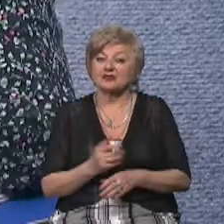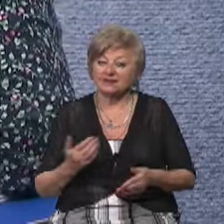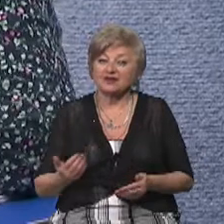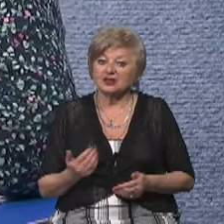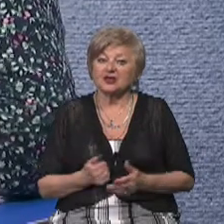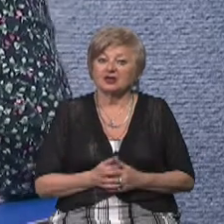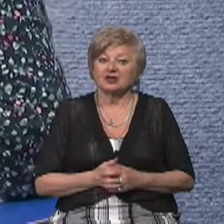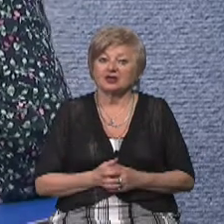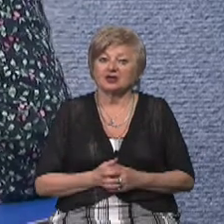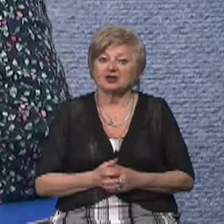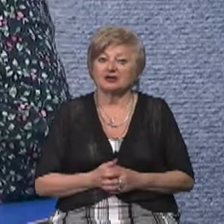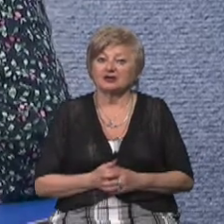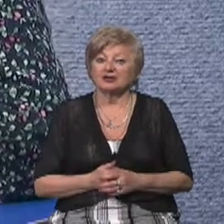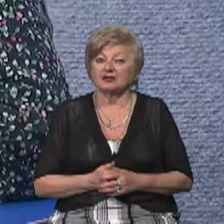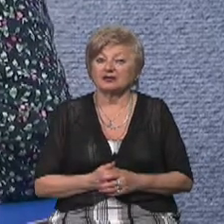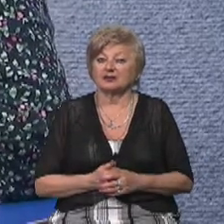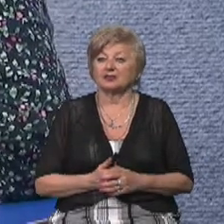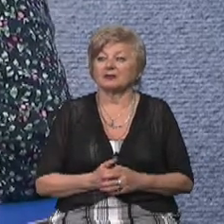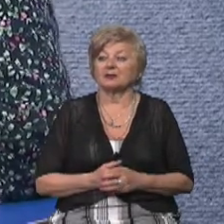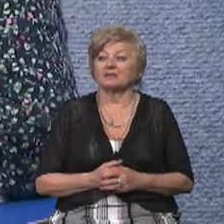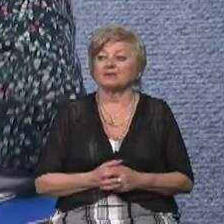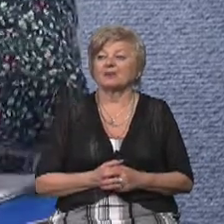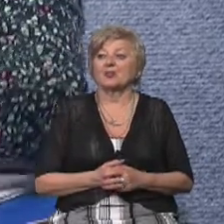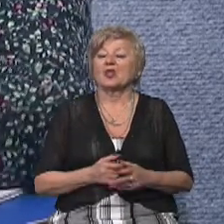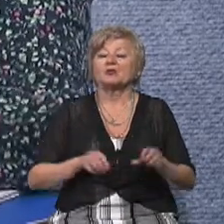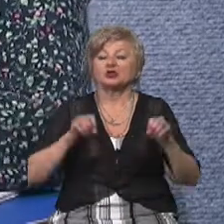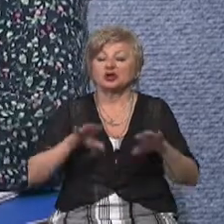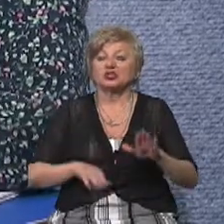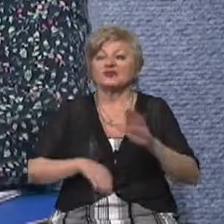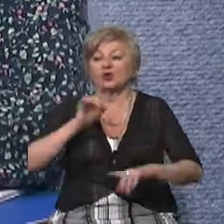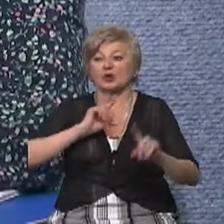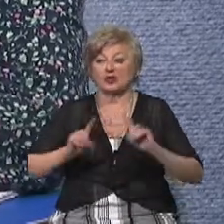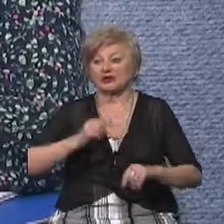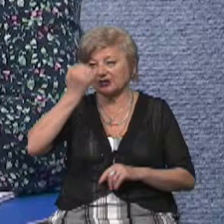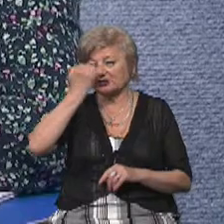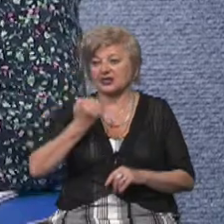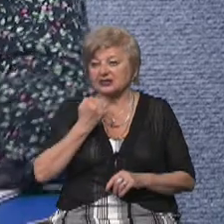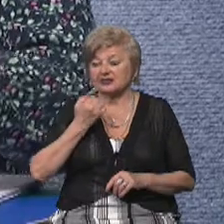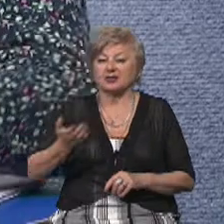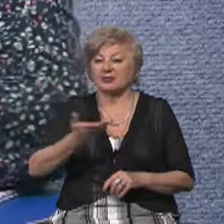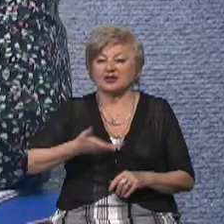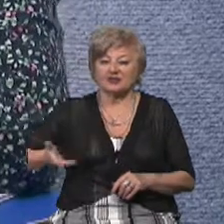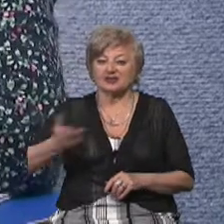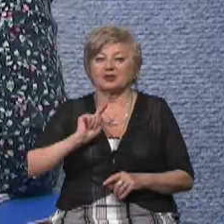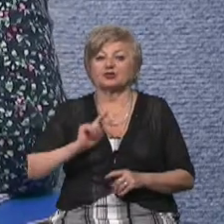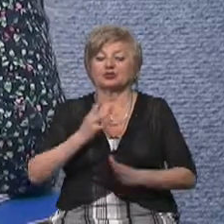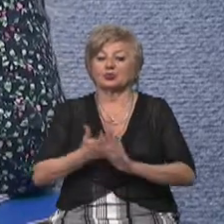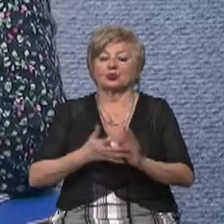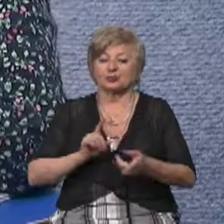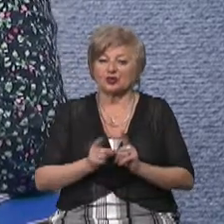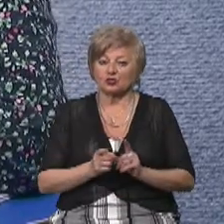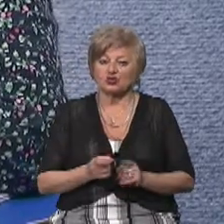якраз незабаром буде присяга нової Верховної Ради. Спасибі вам, спасибі Галині Воротніковій, яка сьогодні здійснювала